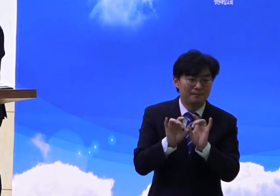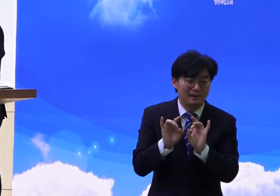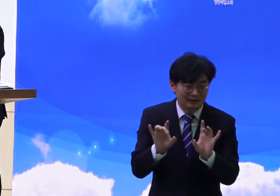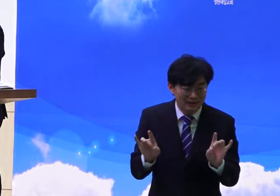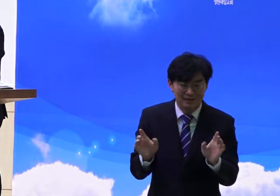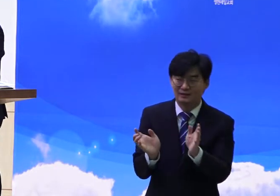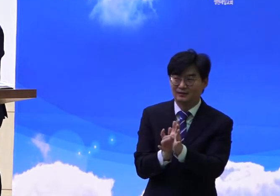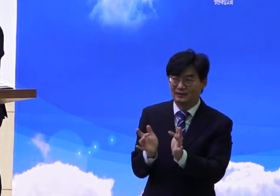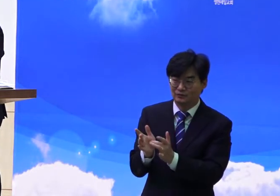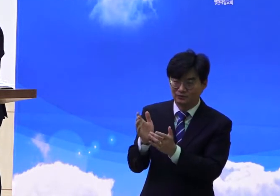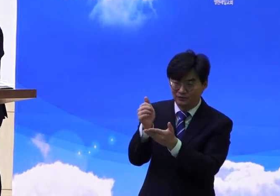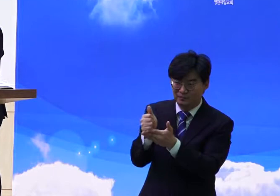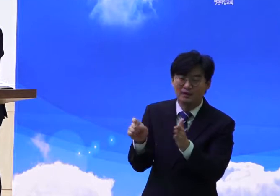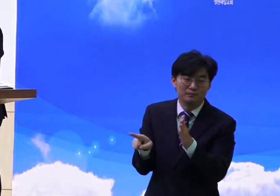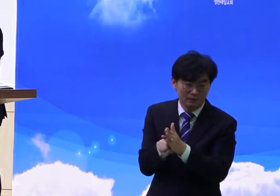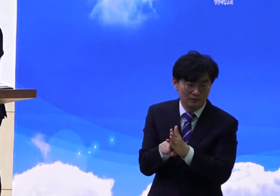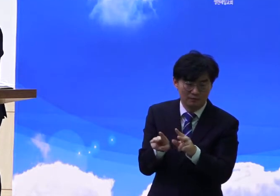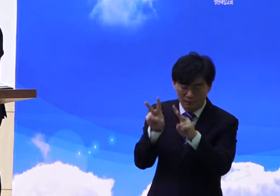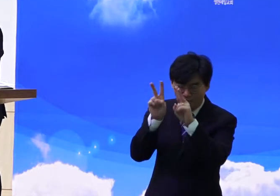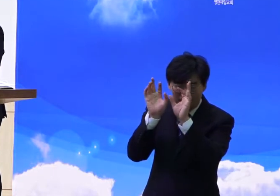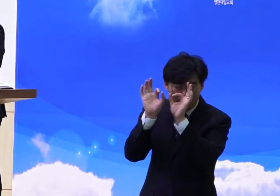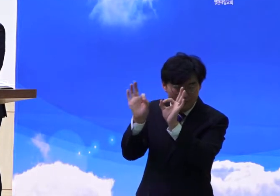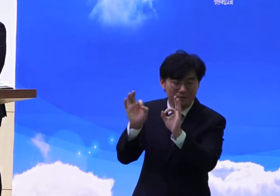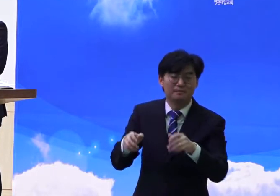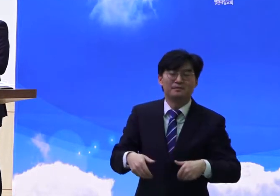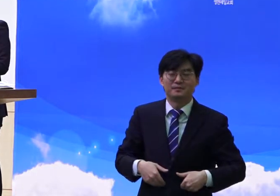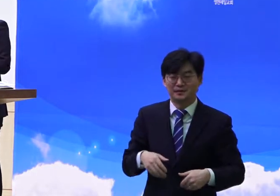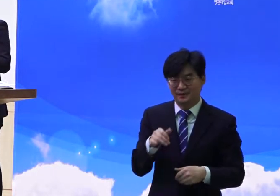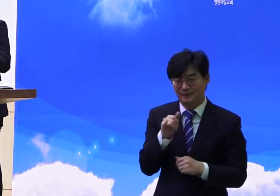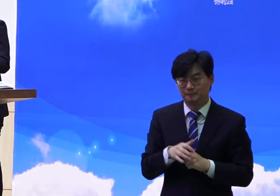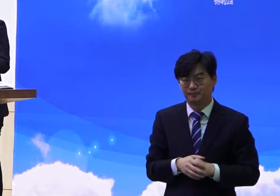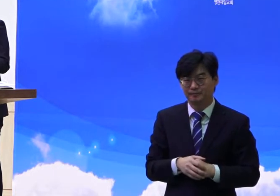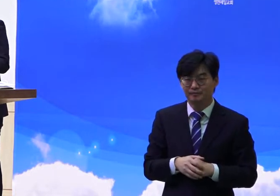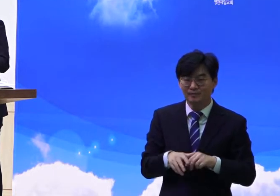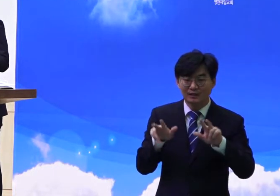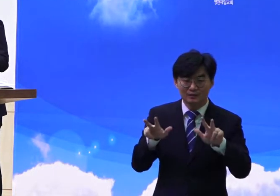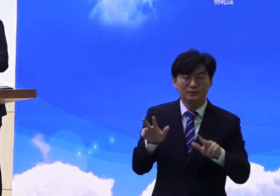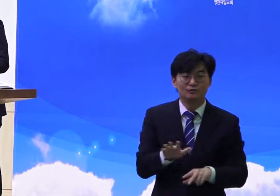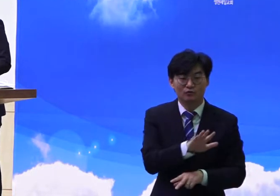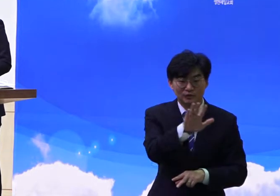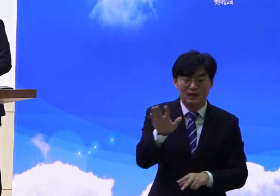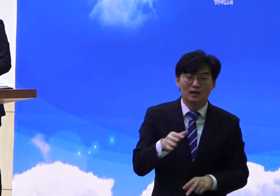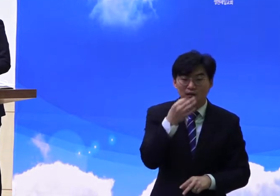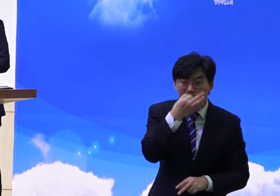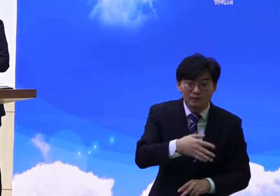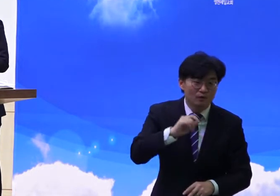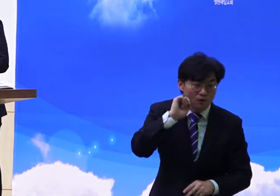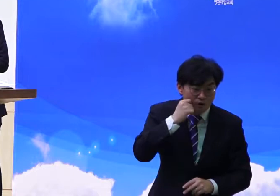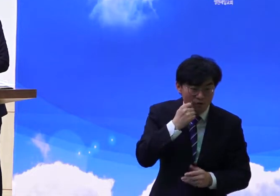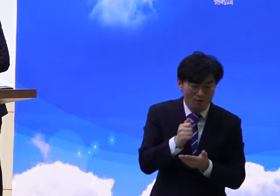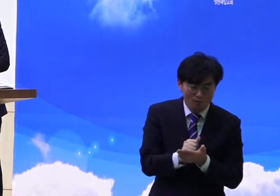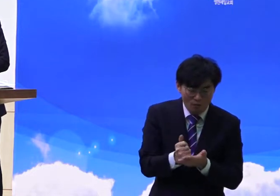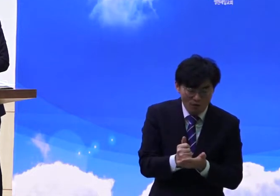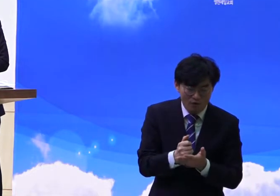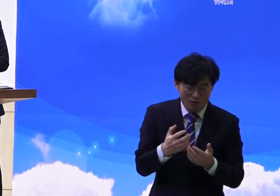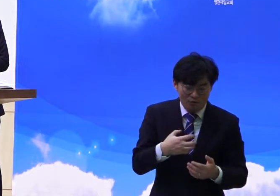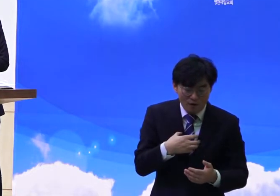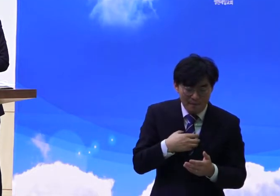합니다. 그것이 오늘 이 시대에 우리가 지켜야 할 본질이고